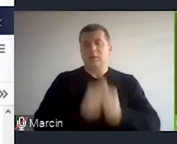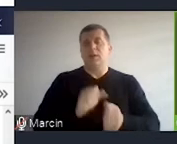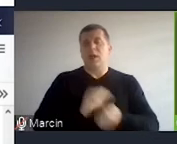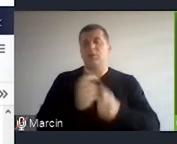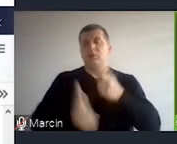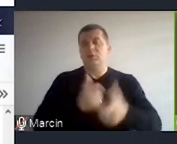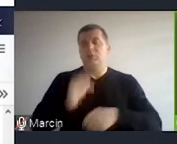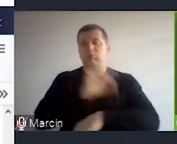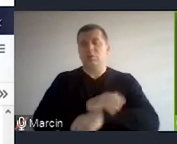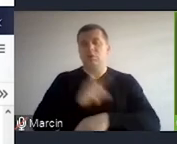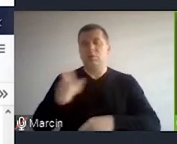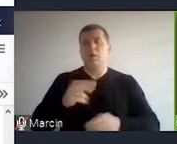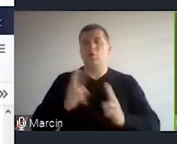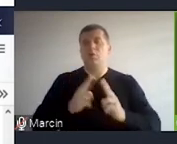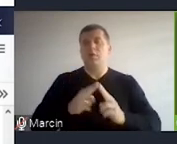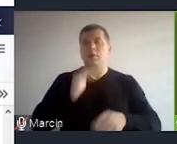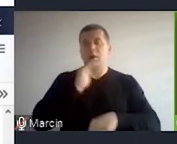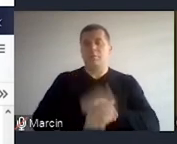projektu na podstawie stosunku pracy.